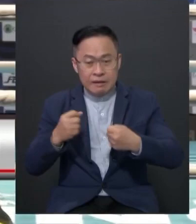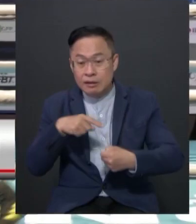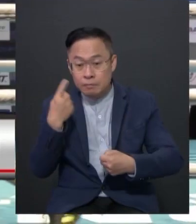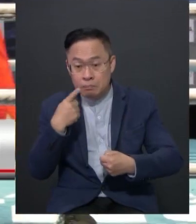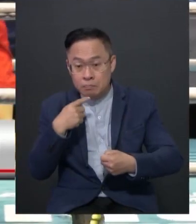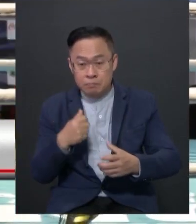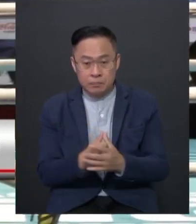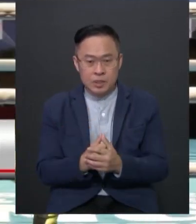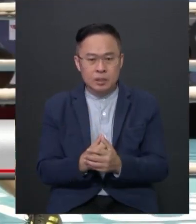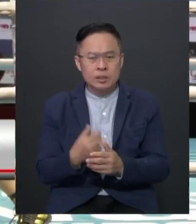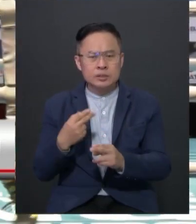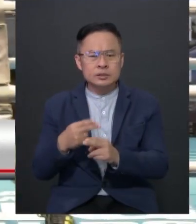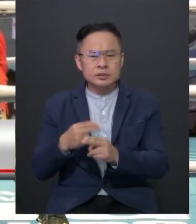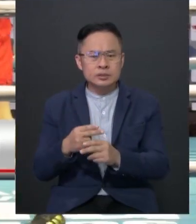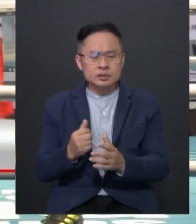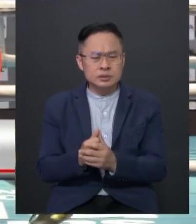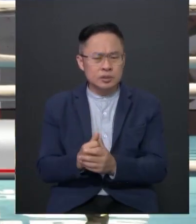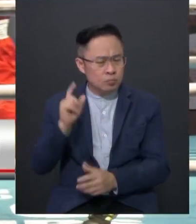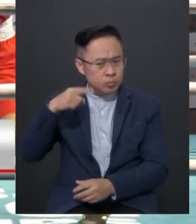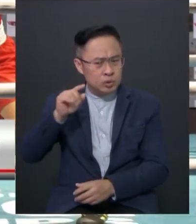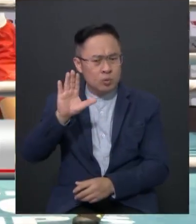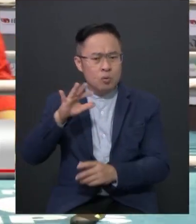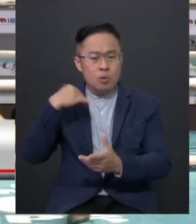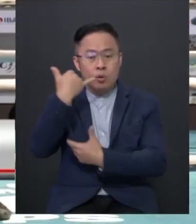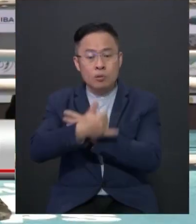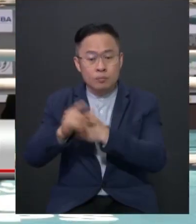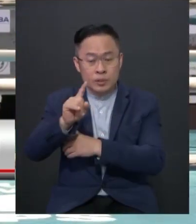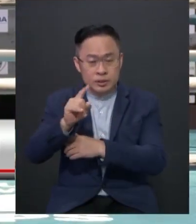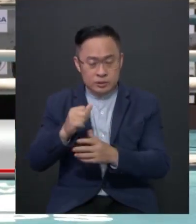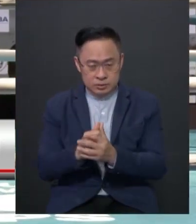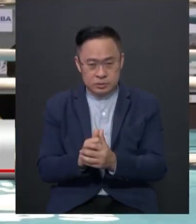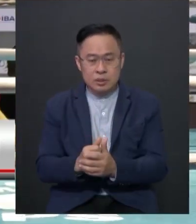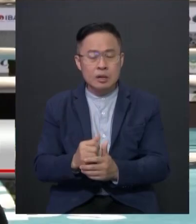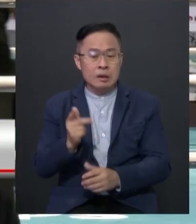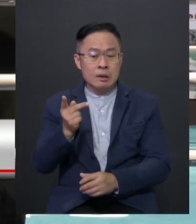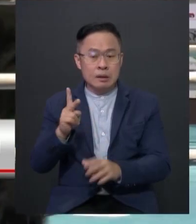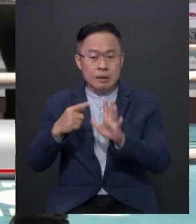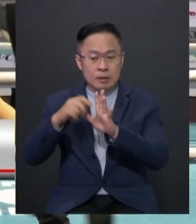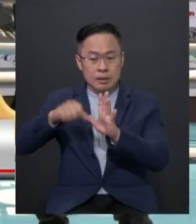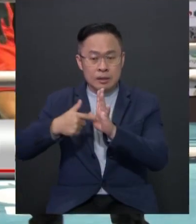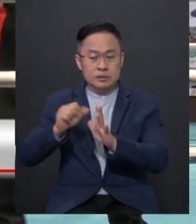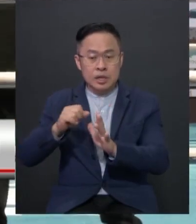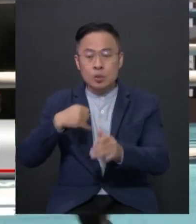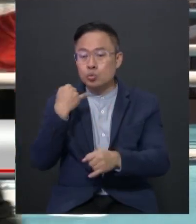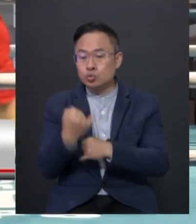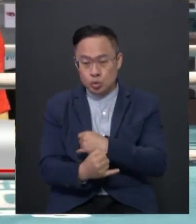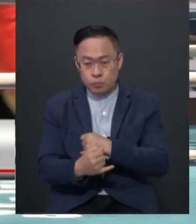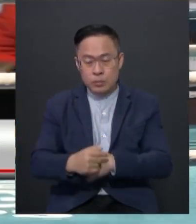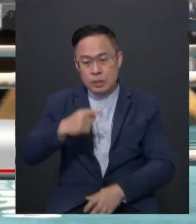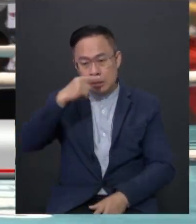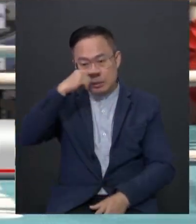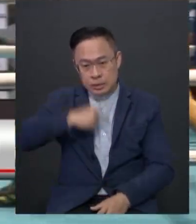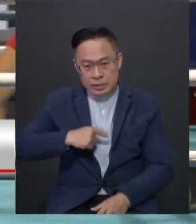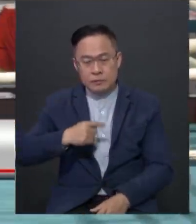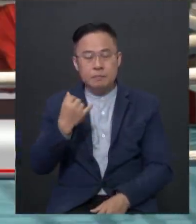ค่ะเจอกับวิกตอริยาเกเฟเยวานะคะเต็งหนึ่งจากคาซัคสถานซึ่งทั้งคู่นัทนิชาเ